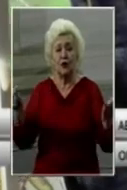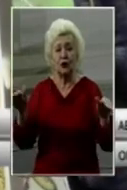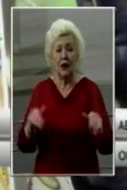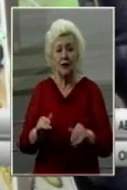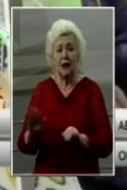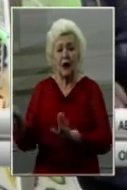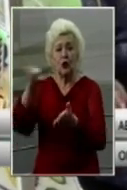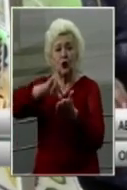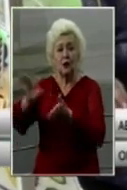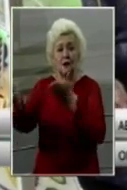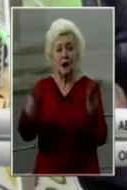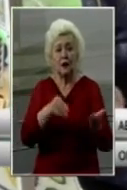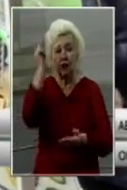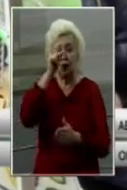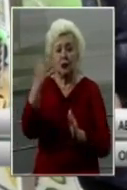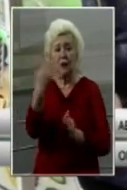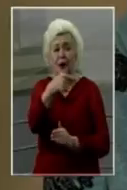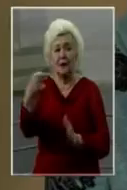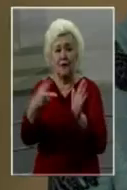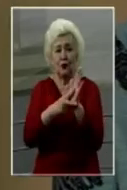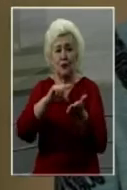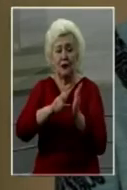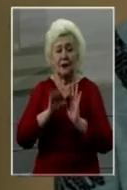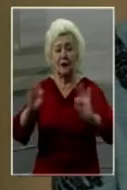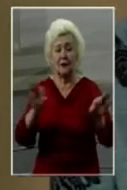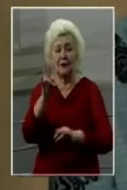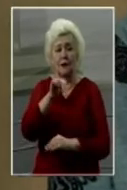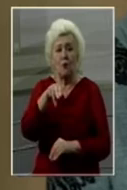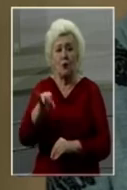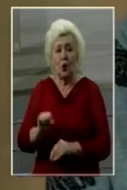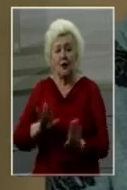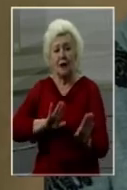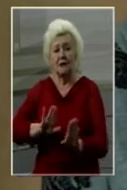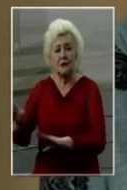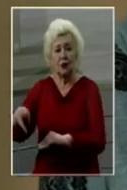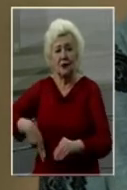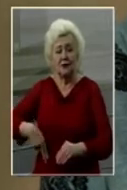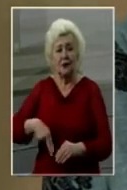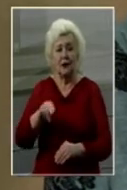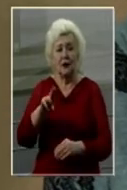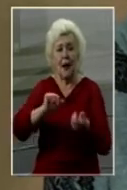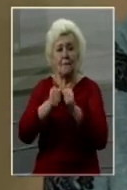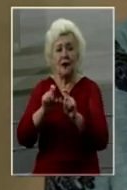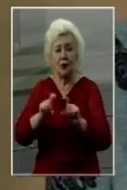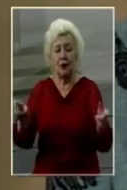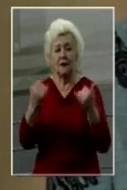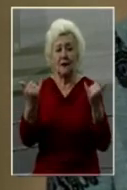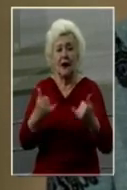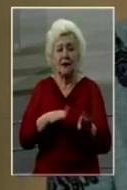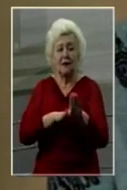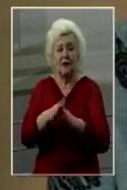запросили учнів 5-8 класів, розповідає Наталія Попова, заступниця директора бібліотеки. Зараз відбувається фінал